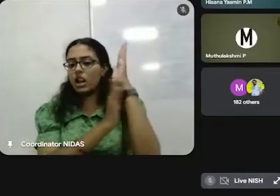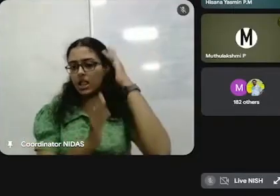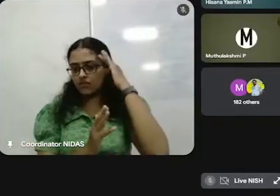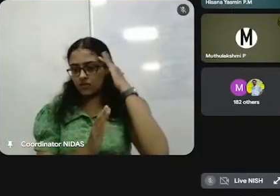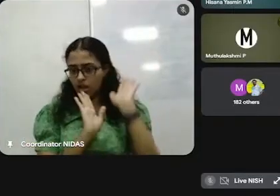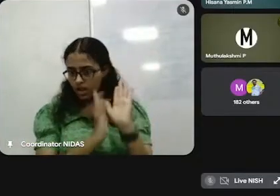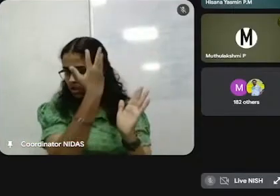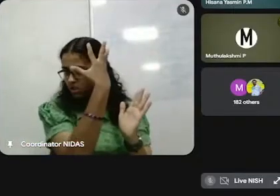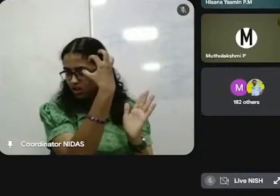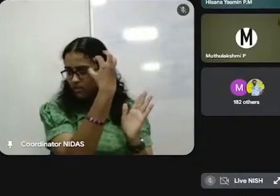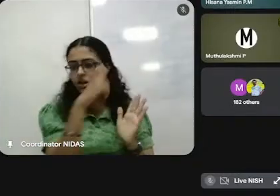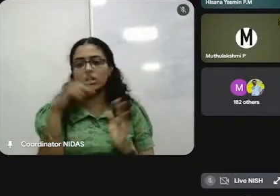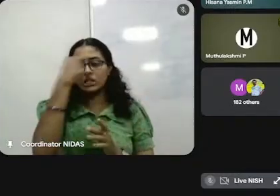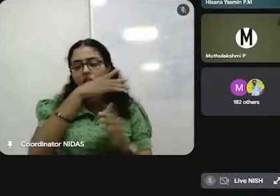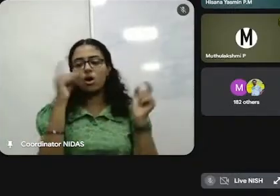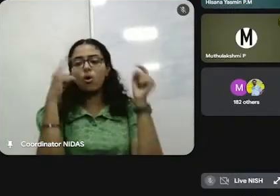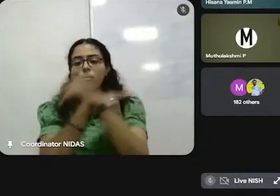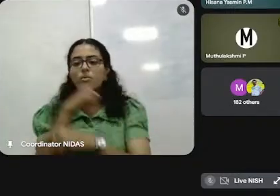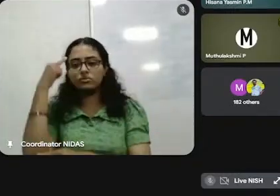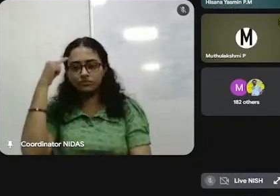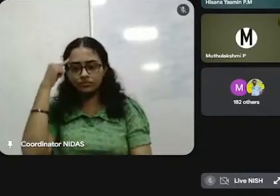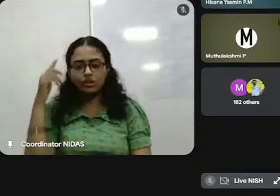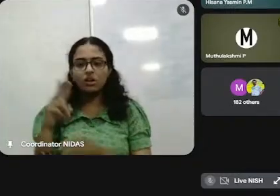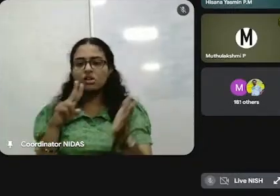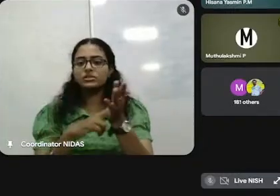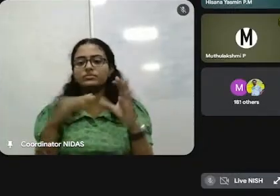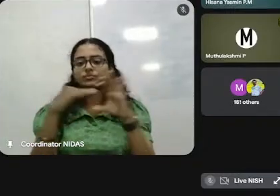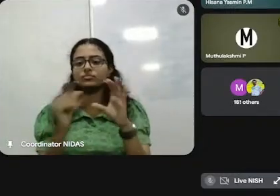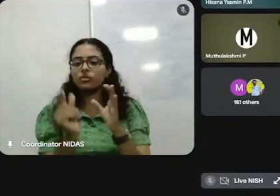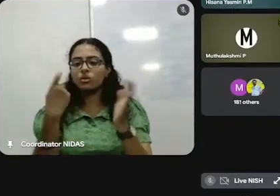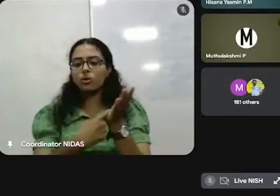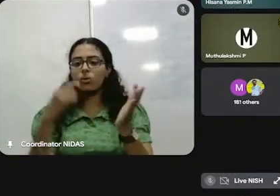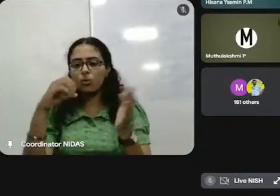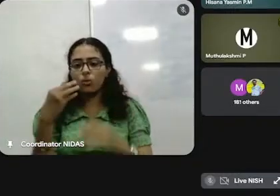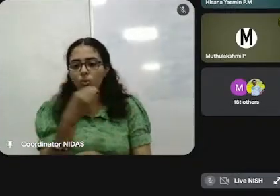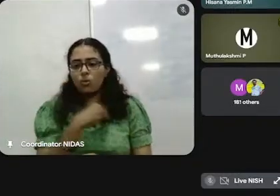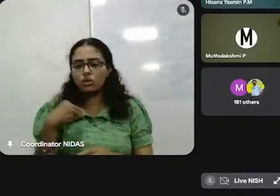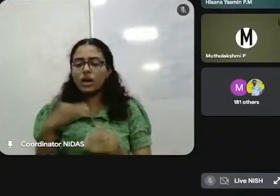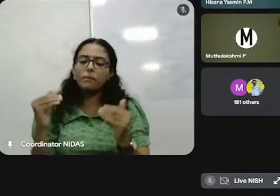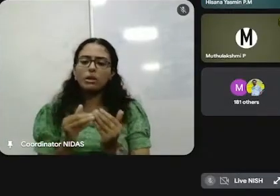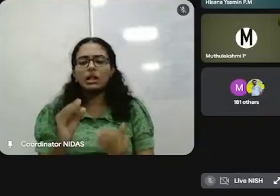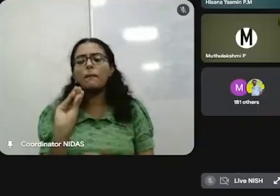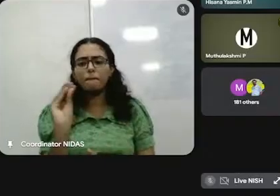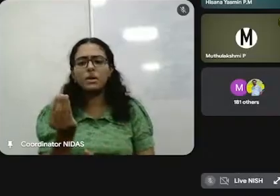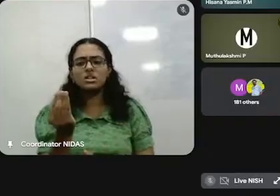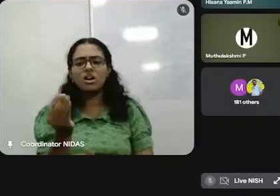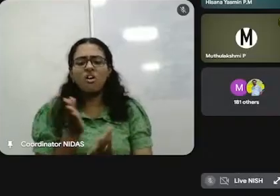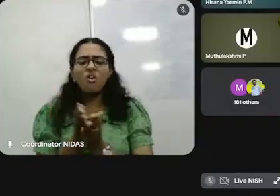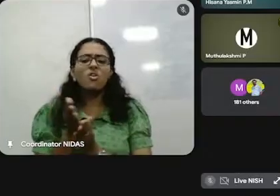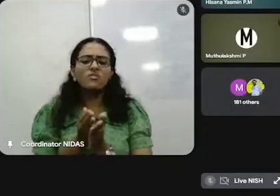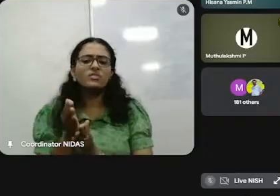സൈഡാണ് ഈ പറഞ്ഞ സിംറ്റംസ് കാണിക്കുക. ഒരു ന്യൂറോളജിസ്റ്റിനെ കാണിക്കുന്നതും നല്ലതായിരിക്കും കേട്ടോ. ഇങ്ങനെ എപ്പോഴും തലവേദന,